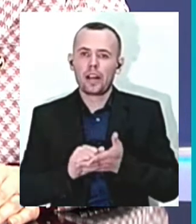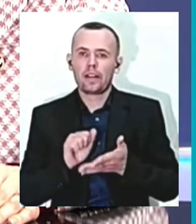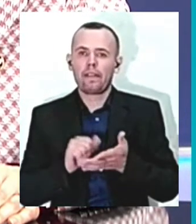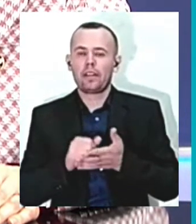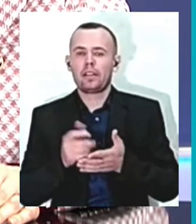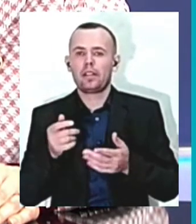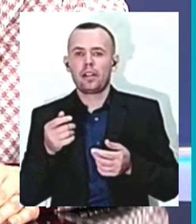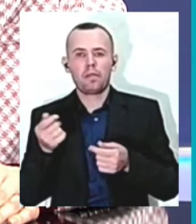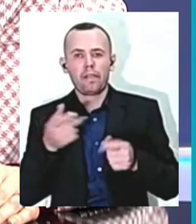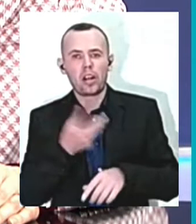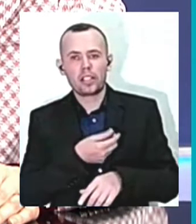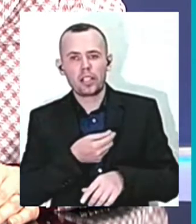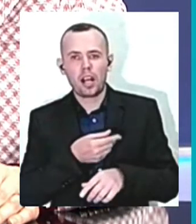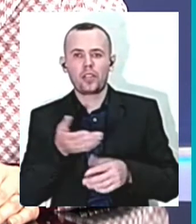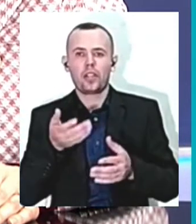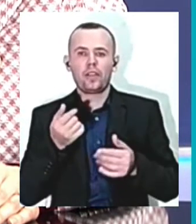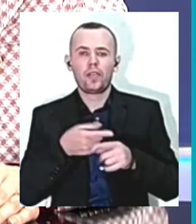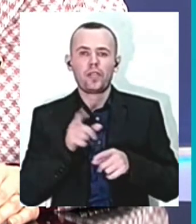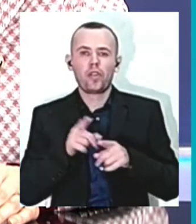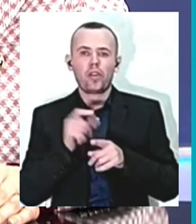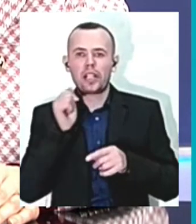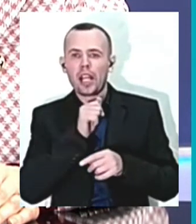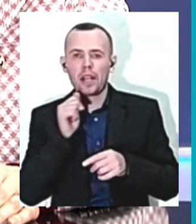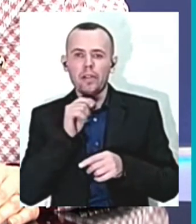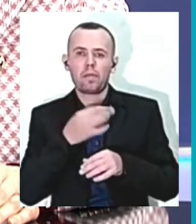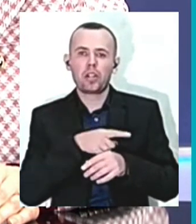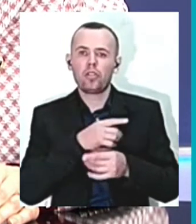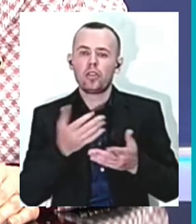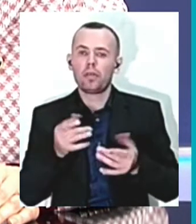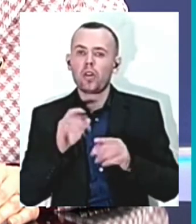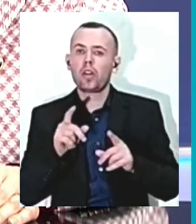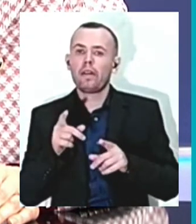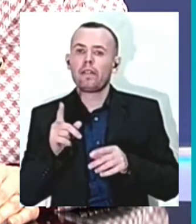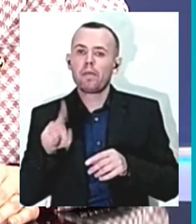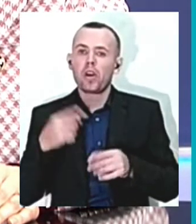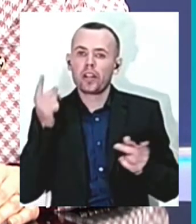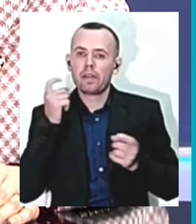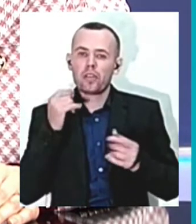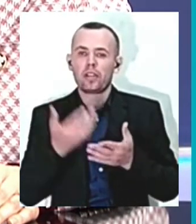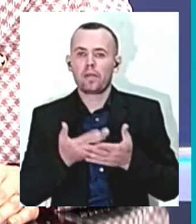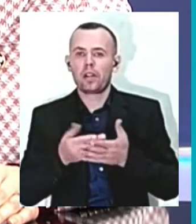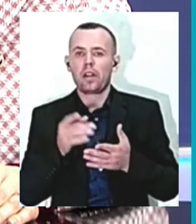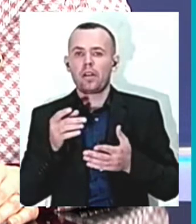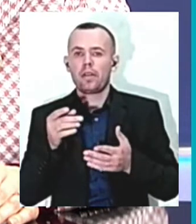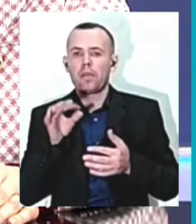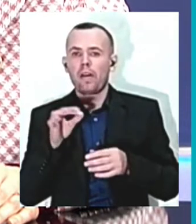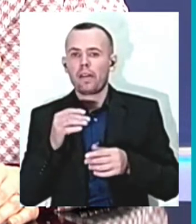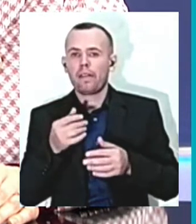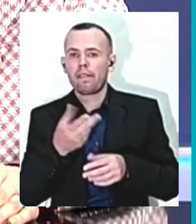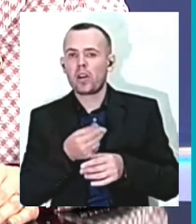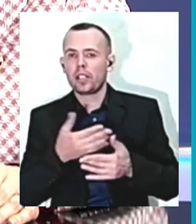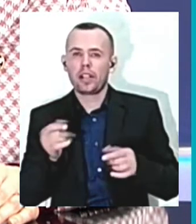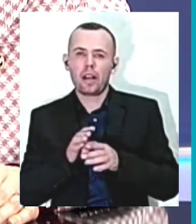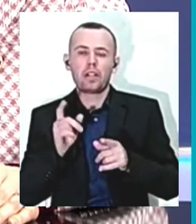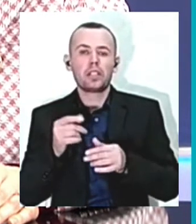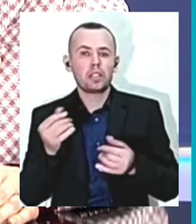ковід, розголошення таємниці про те, вимагання інформації, наприклад, про вид вакцини і так далі. І, власне, цікавить позиція